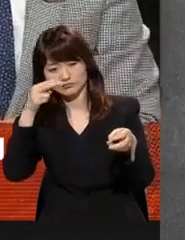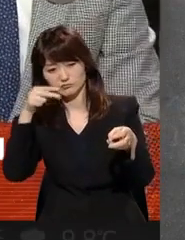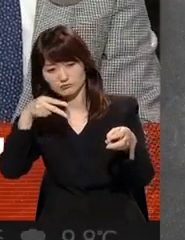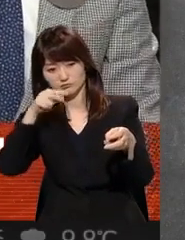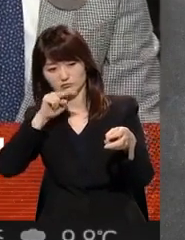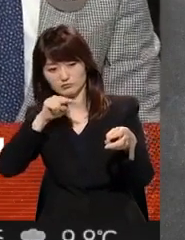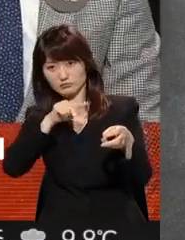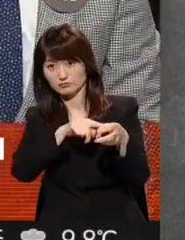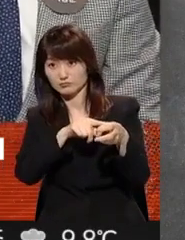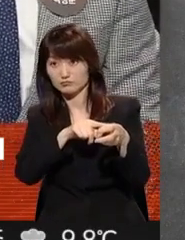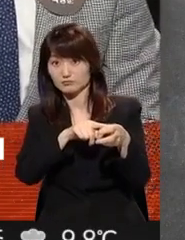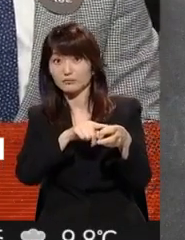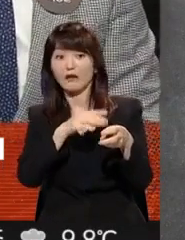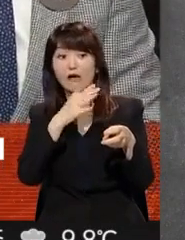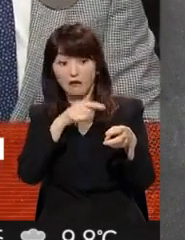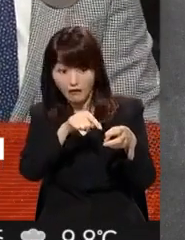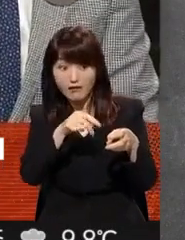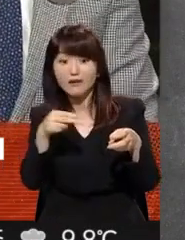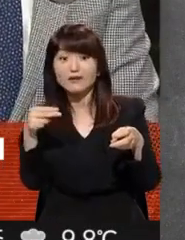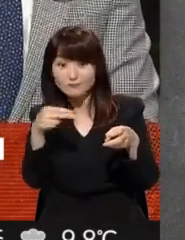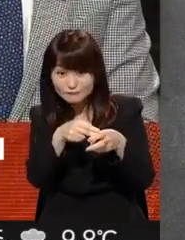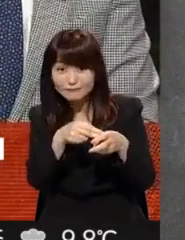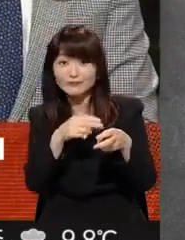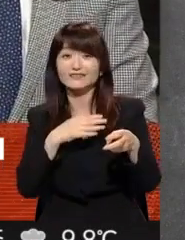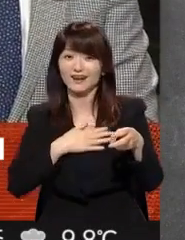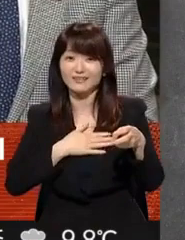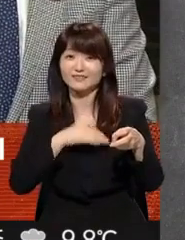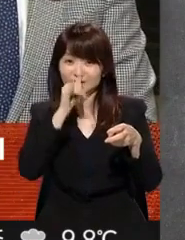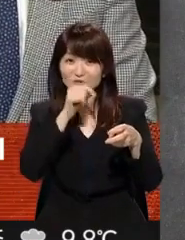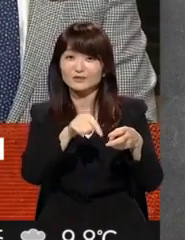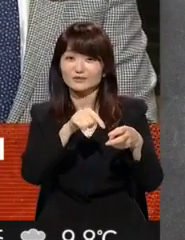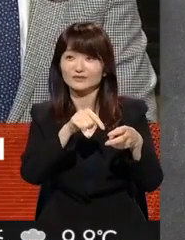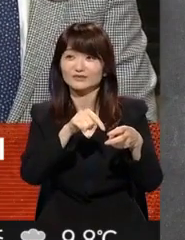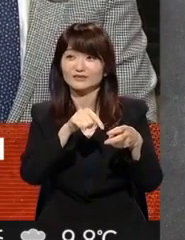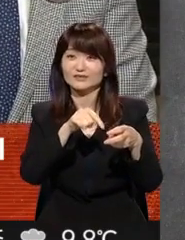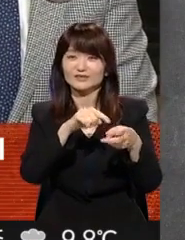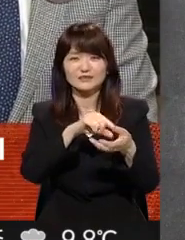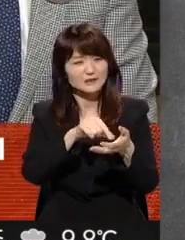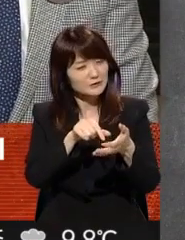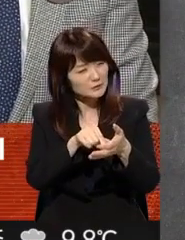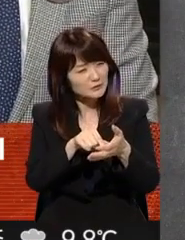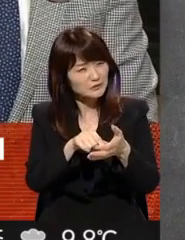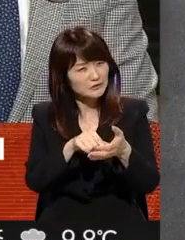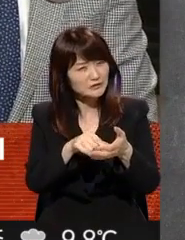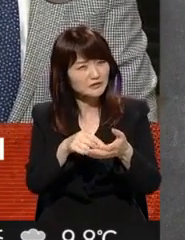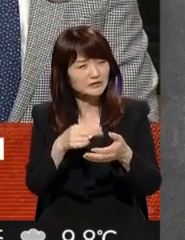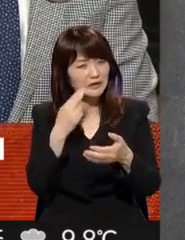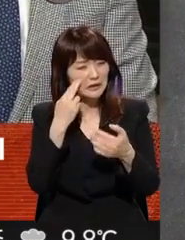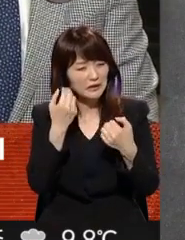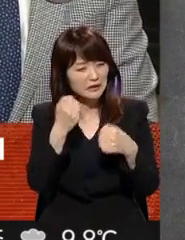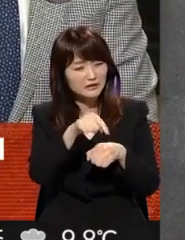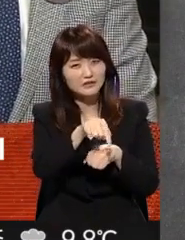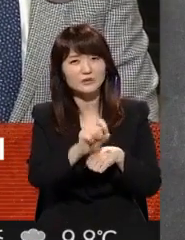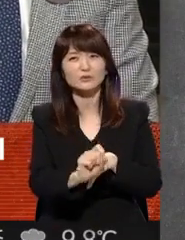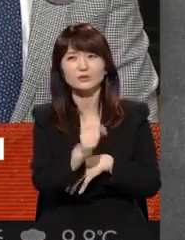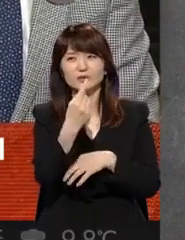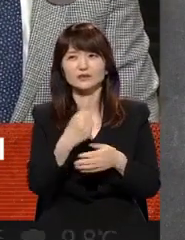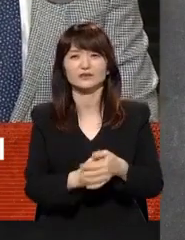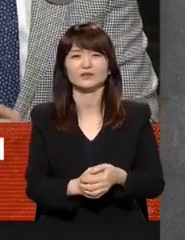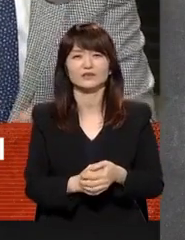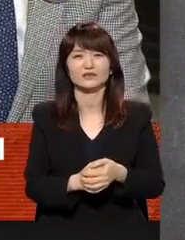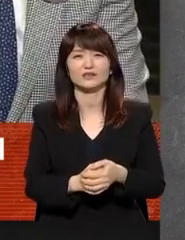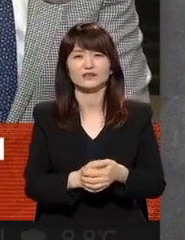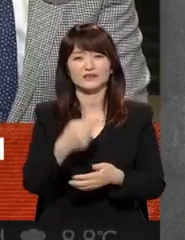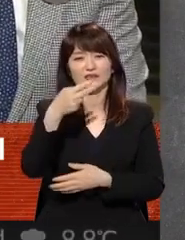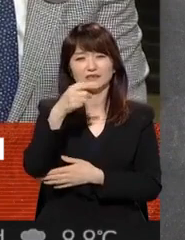보면 충전 중이구나라고 생각할 거 아니에요 그래서 그 정도까지를 연출을 하신 거 같은데 그런 것 때문에 사건 반장이